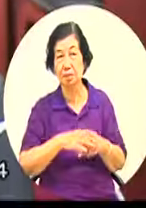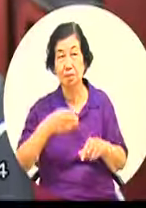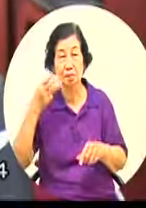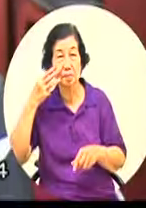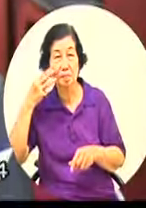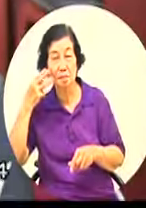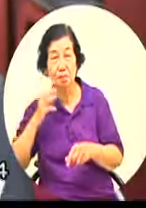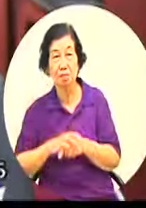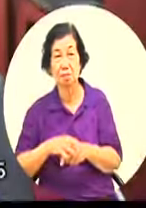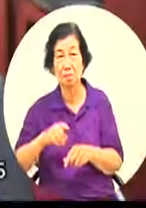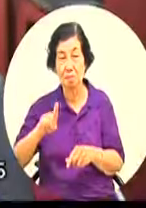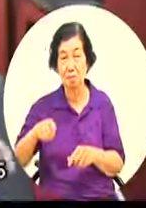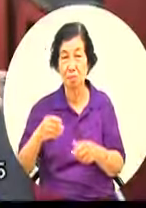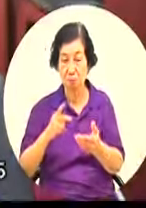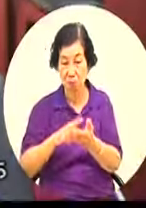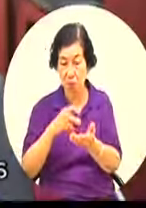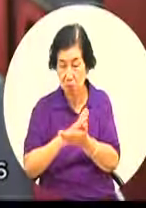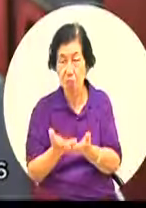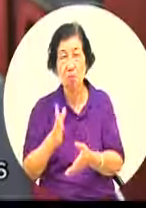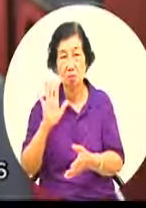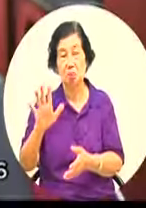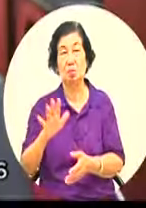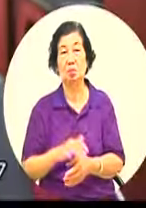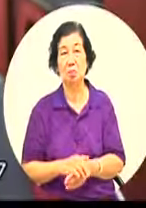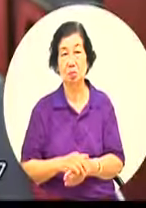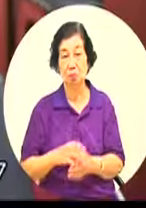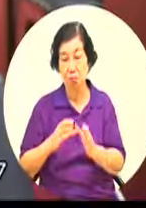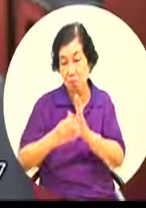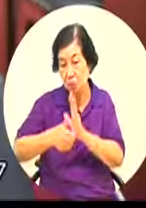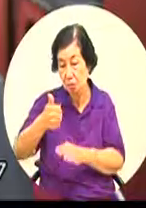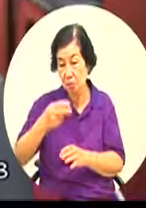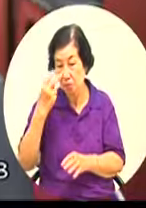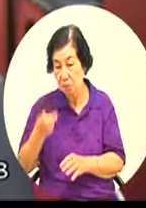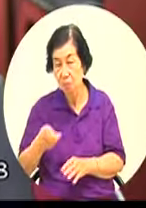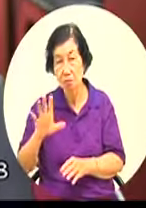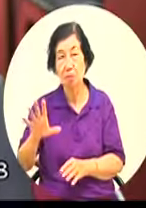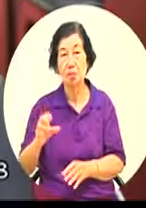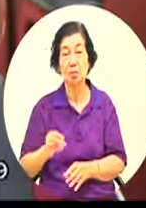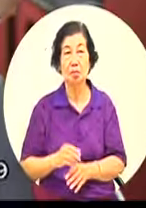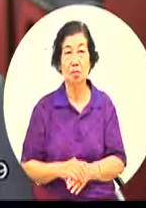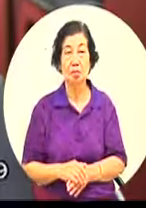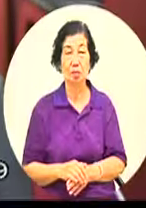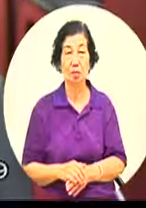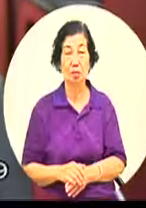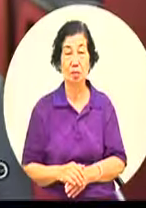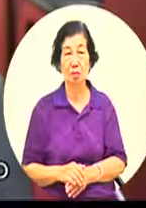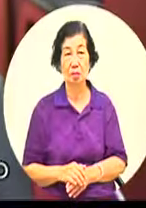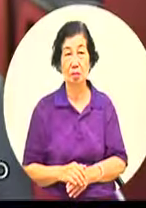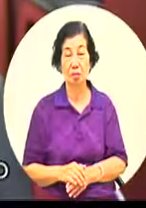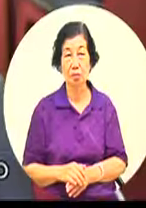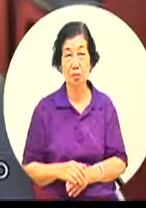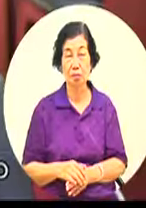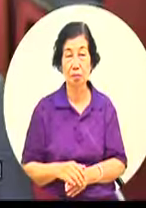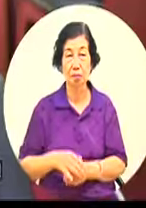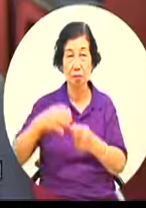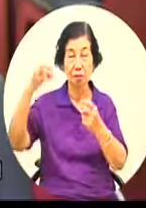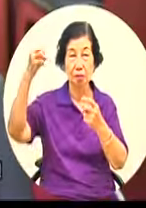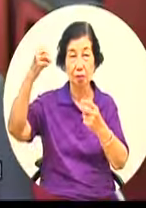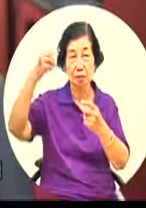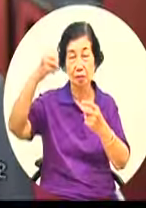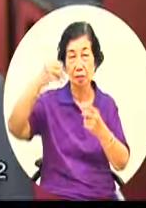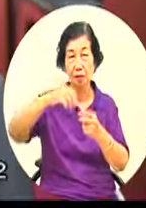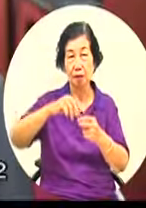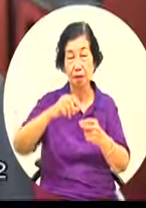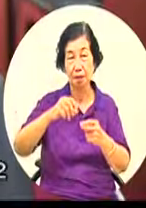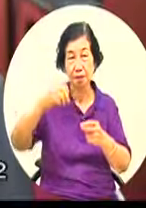鸟松图书馆。我不晓得局长有没有去看过，但是本席认为。阳明图书馆供应咱三